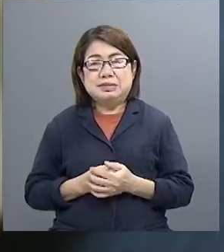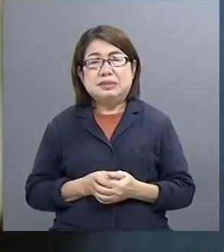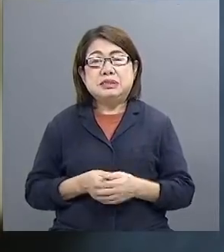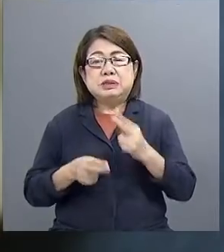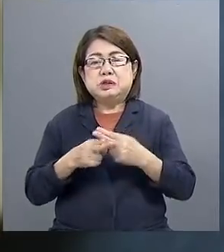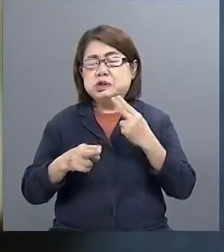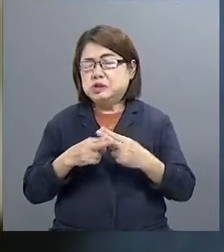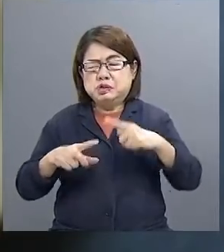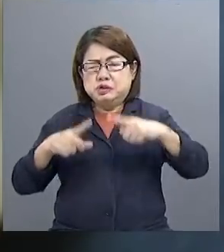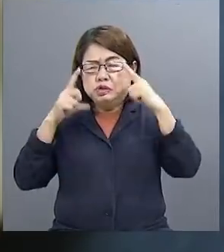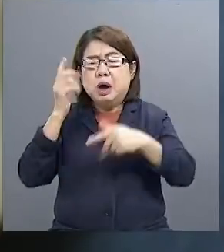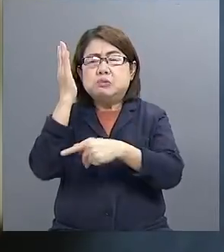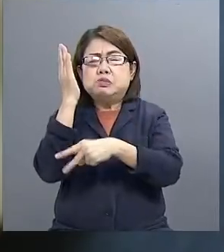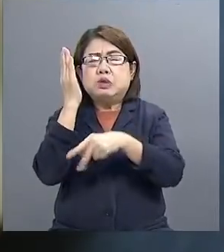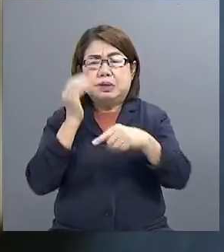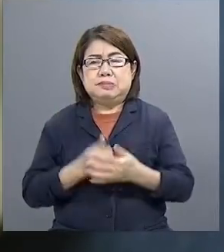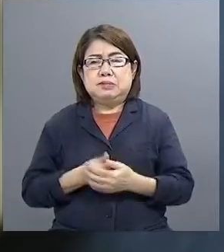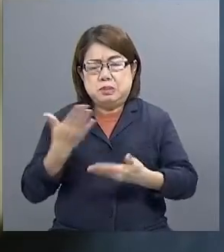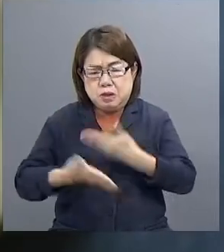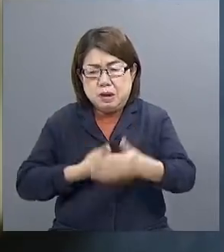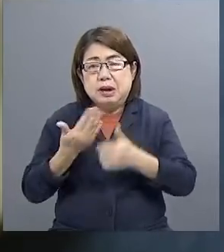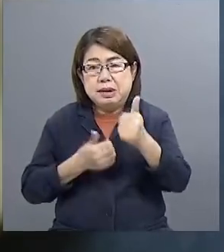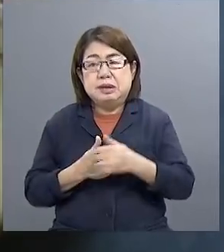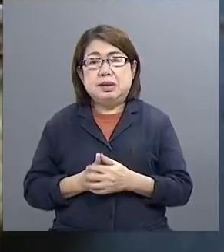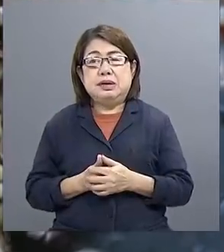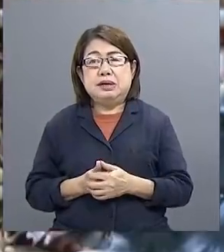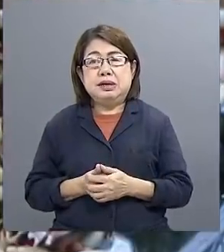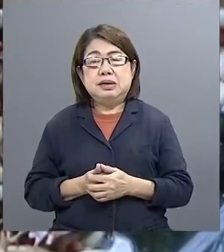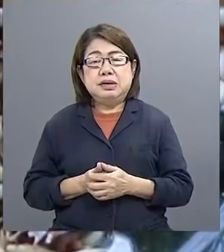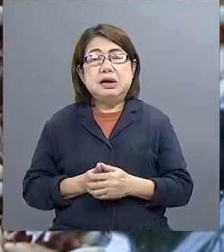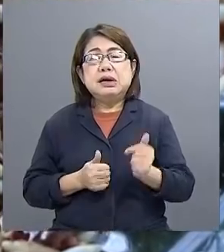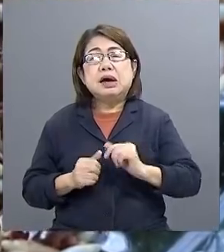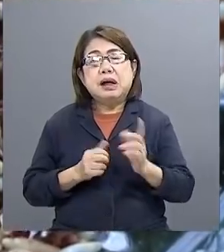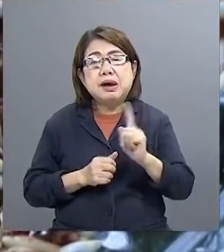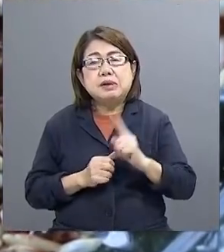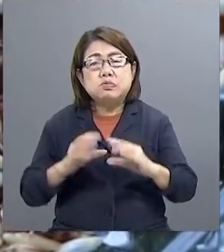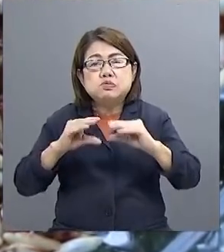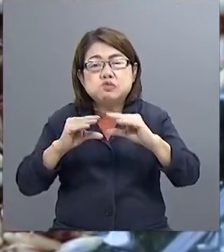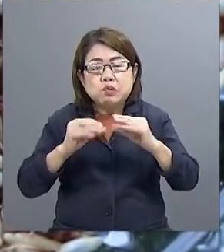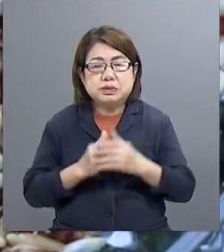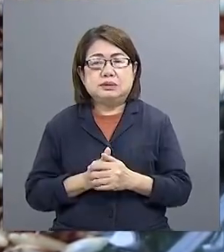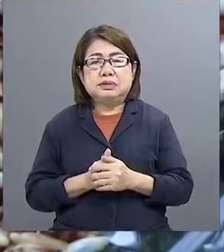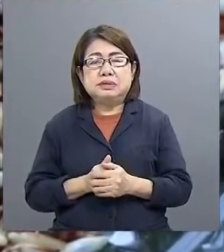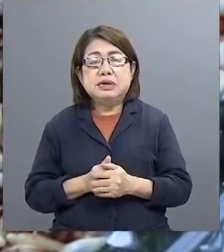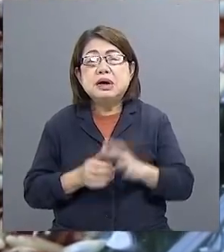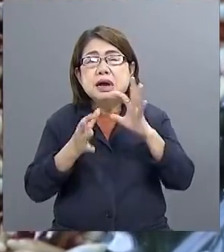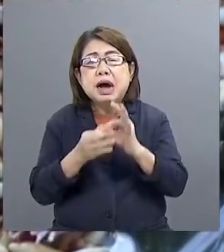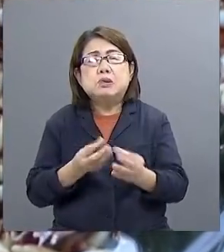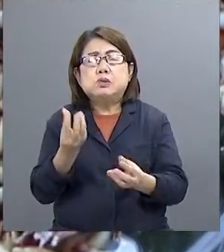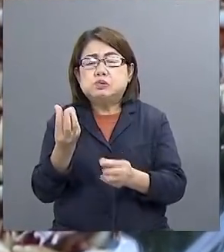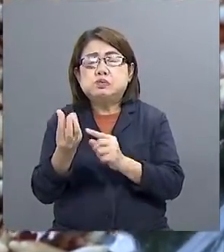ค่ะ oldที่เราพูดถึงนั้นได้จากหุ้นของเมล็ดโอ้เอ๋วซึ่งเป็นพืชจำพวกมะเดื่อชนิดนึงค่ะ